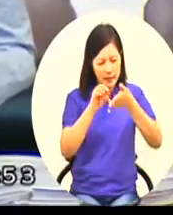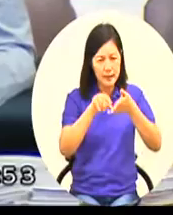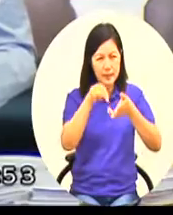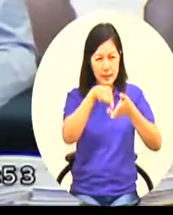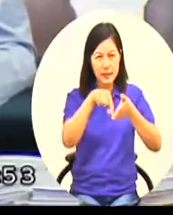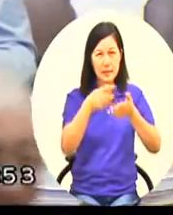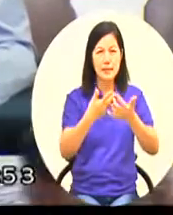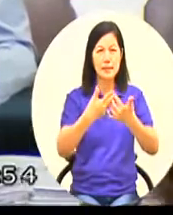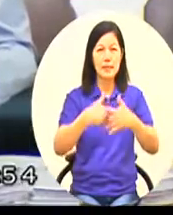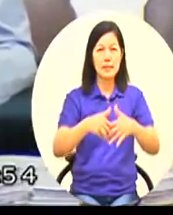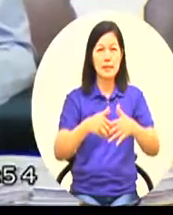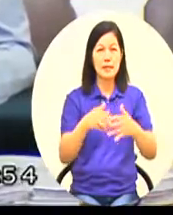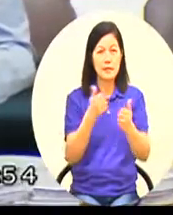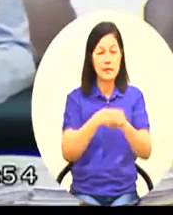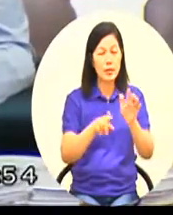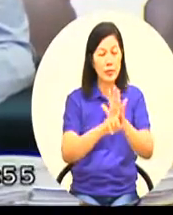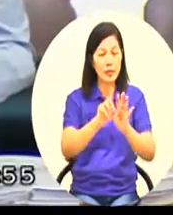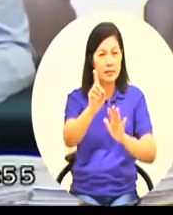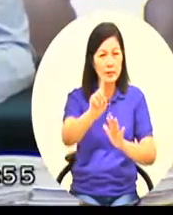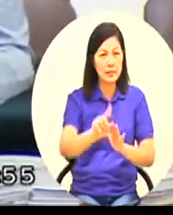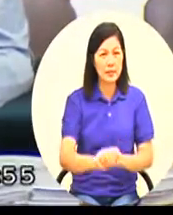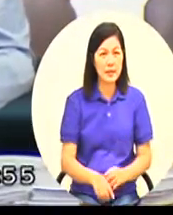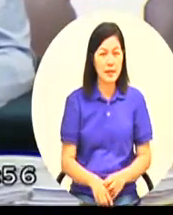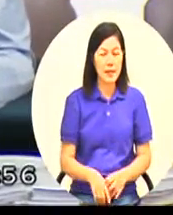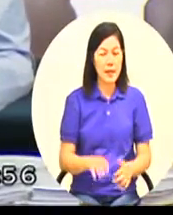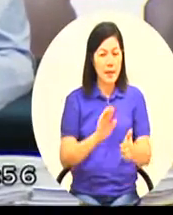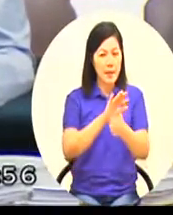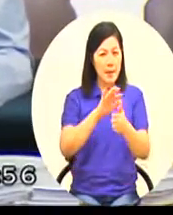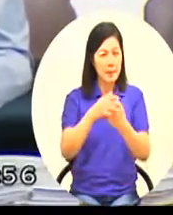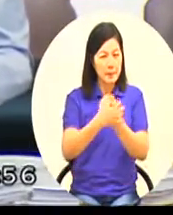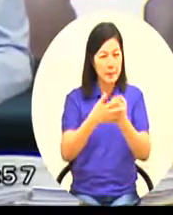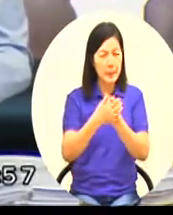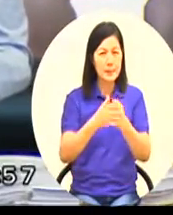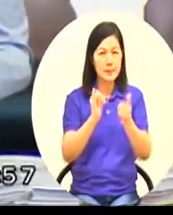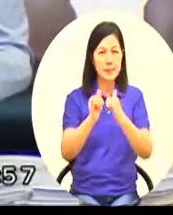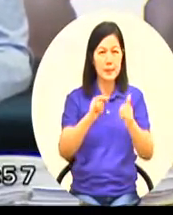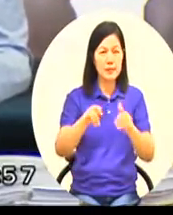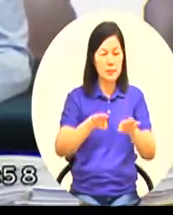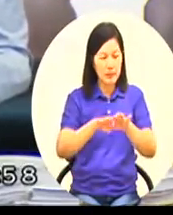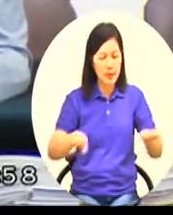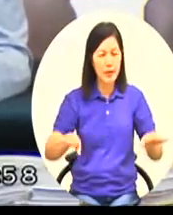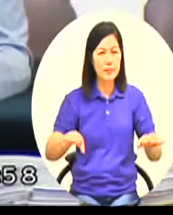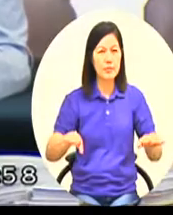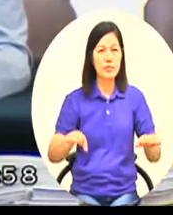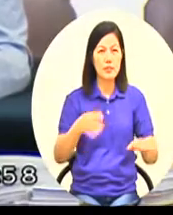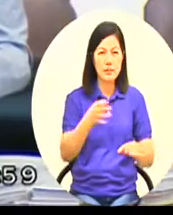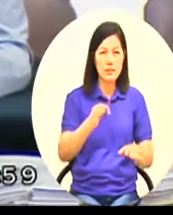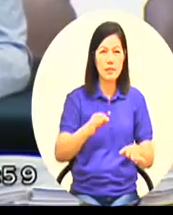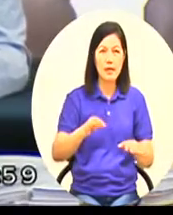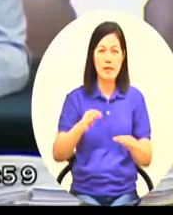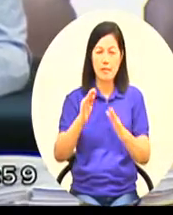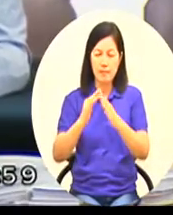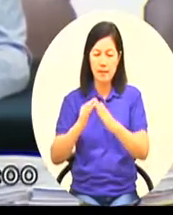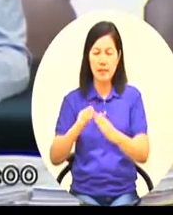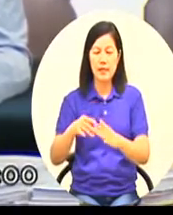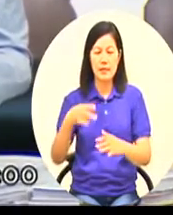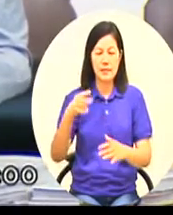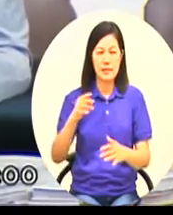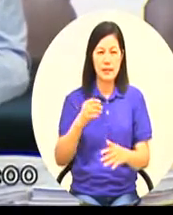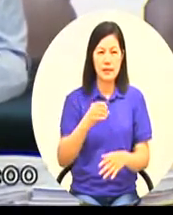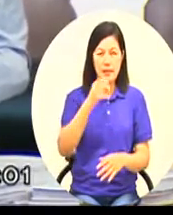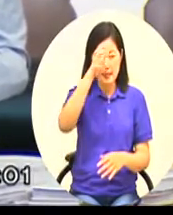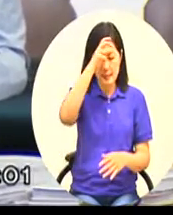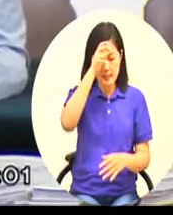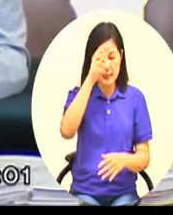表要来帮助咱的民众吼，保护他们的身家财产安全，包括还有警方的破案的力气，所以不